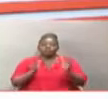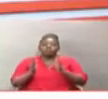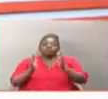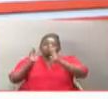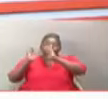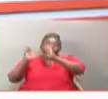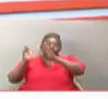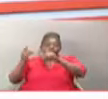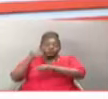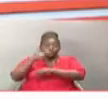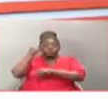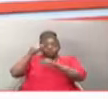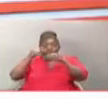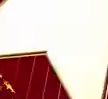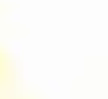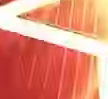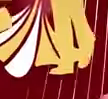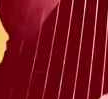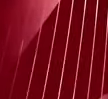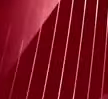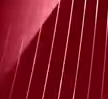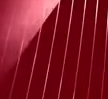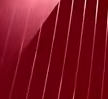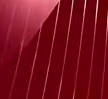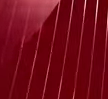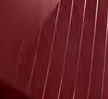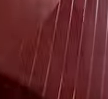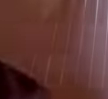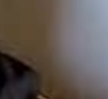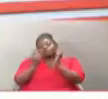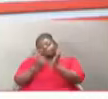okujaguza olunaku olwa ssekukkulu olunaku olw'enjo.